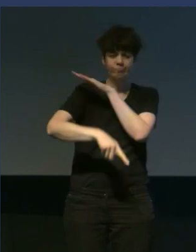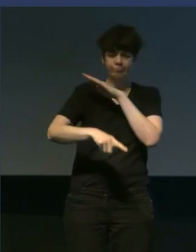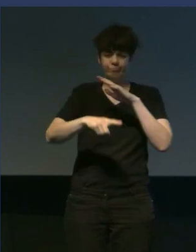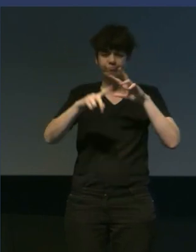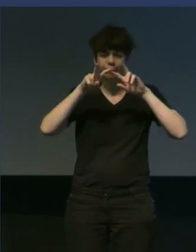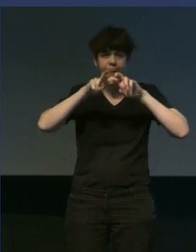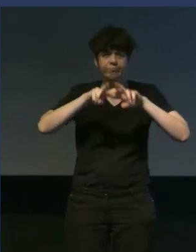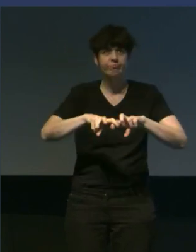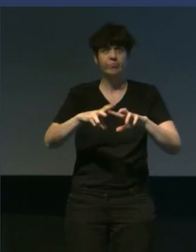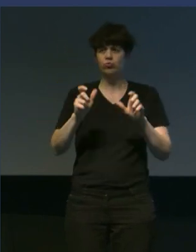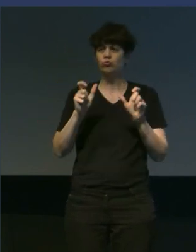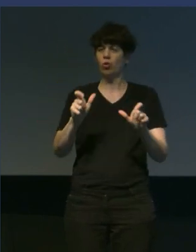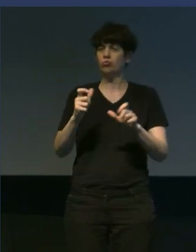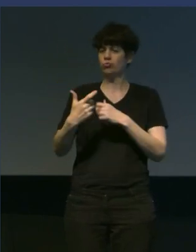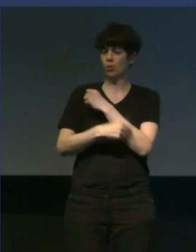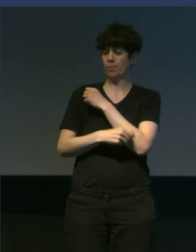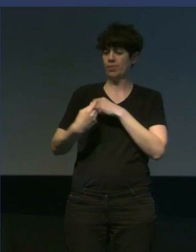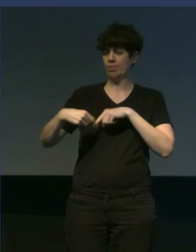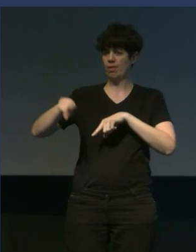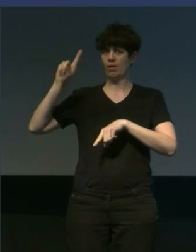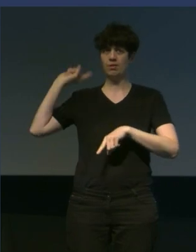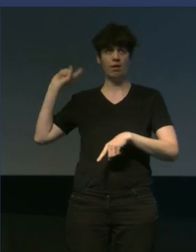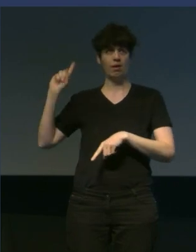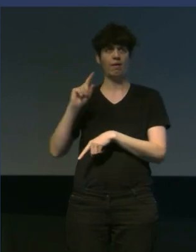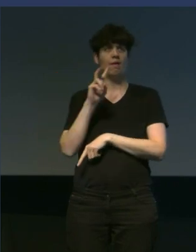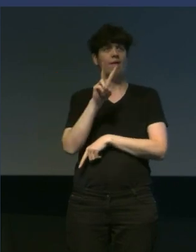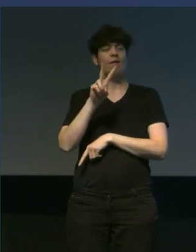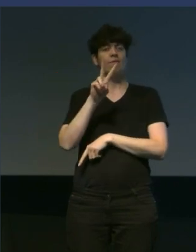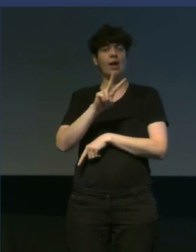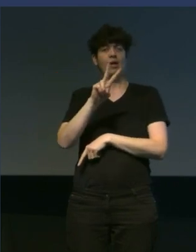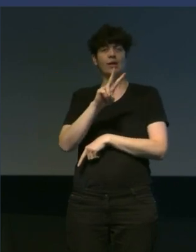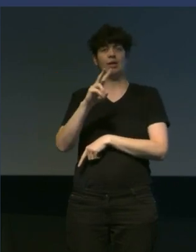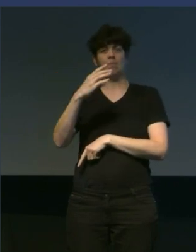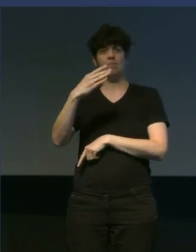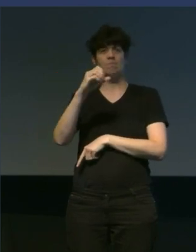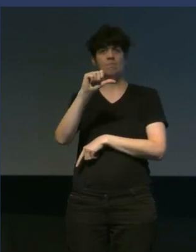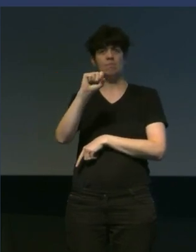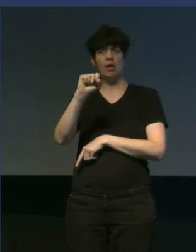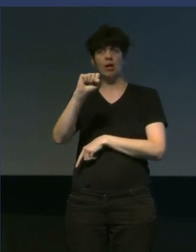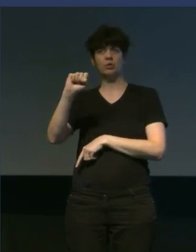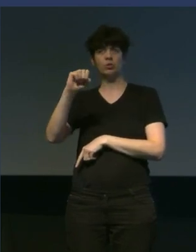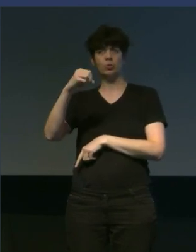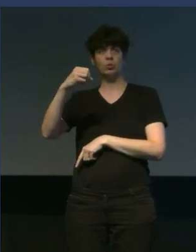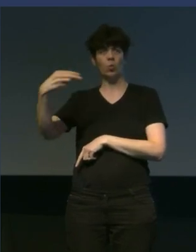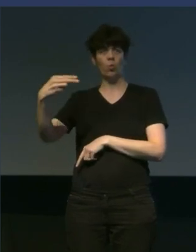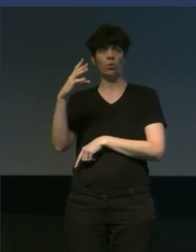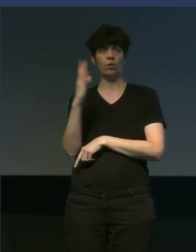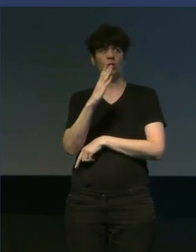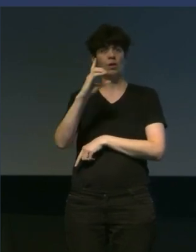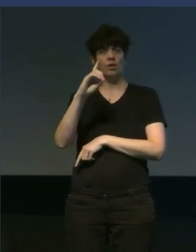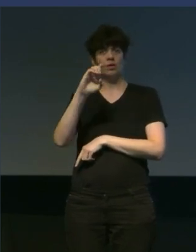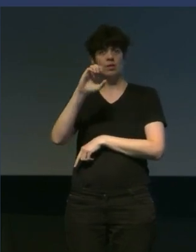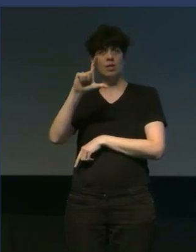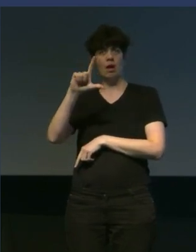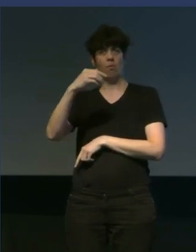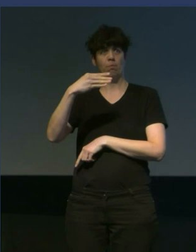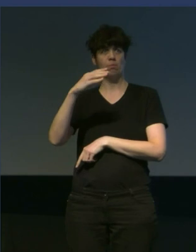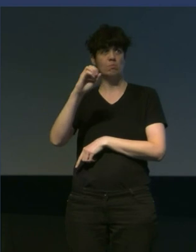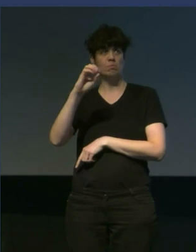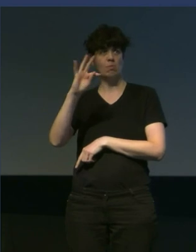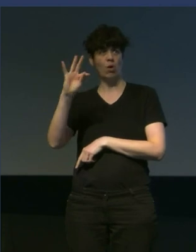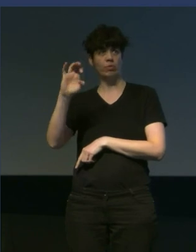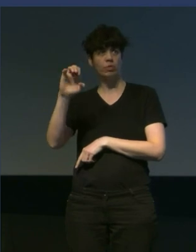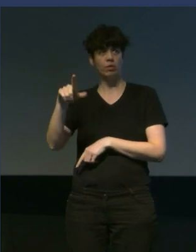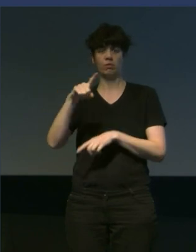dernière d'accueillir donc Valérie Masson-Delmotte, donc qui est une chercheuse en paléoclimatologie. Qui donc a été chercheuse